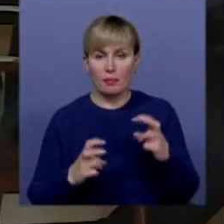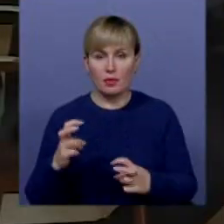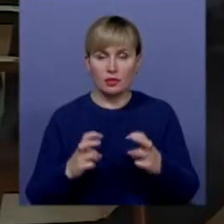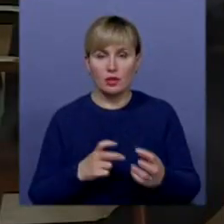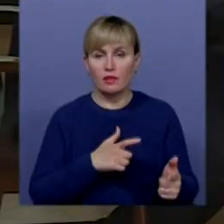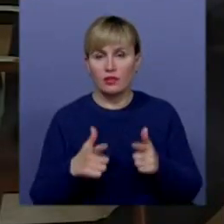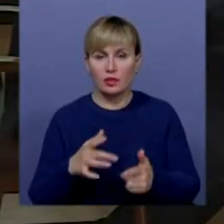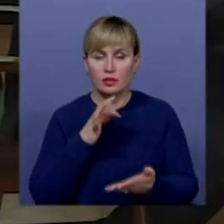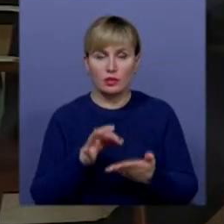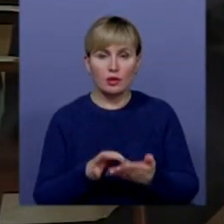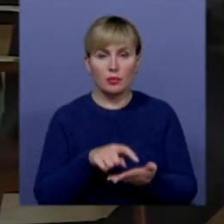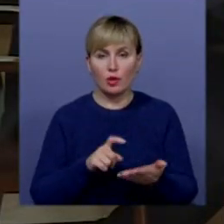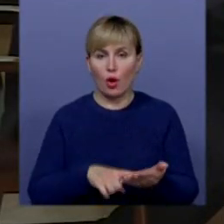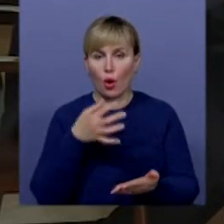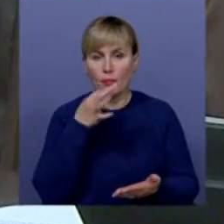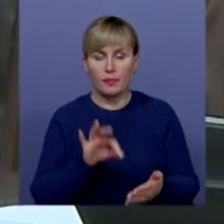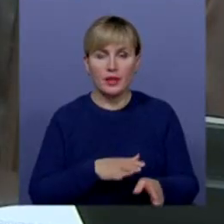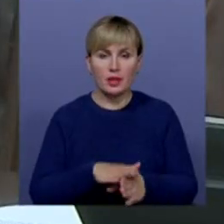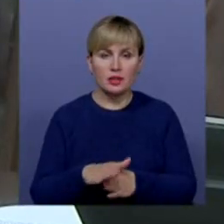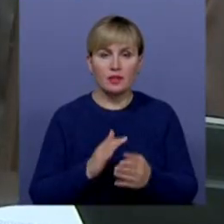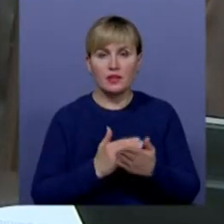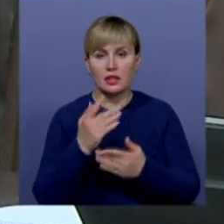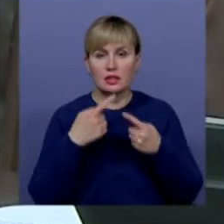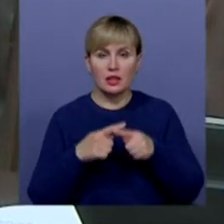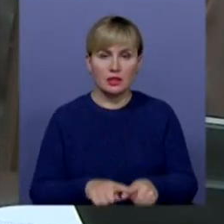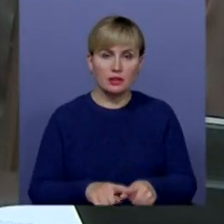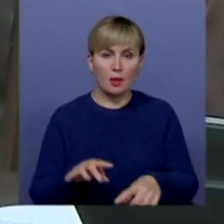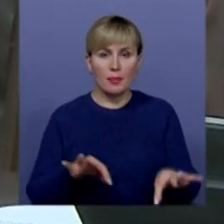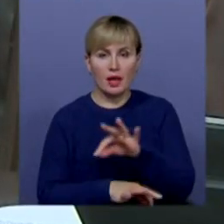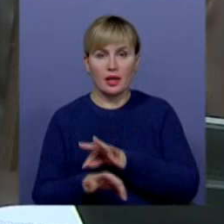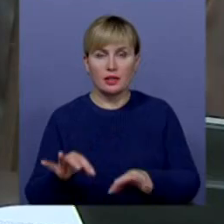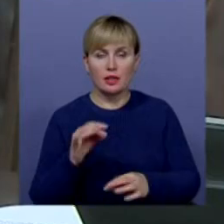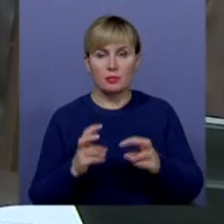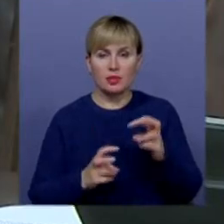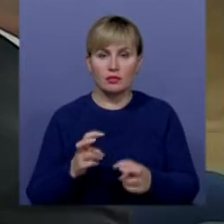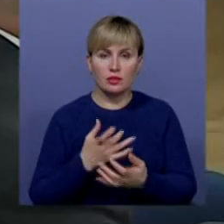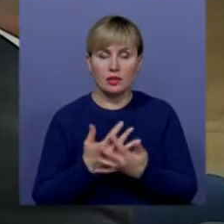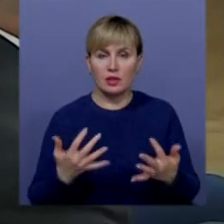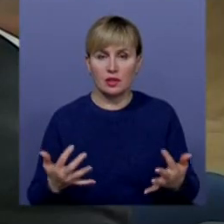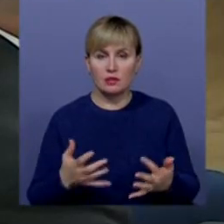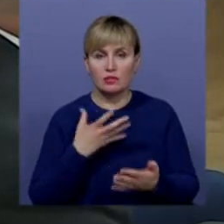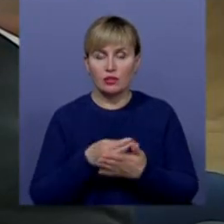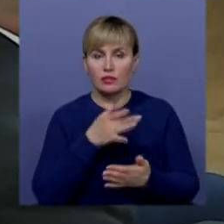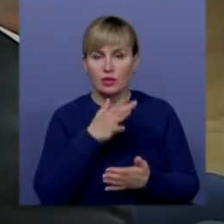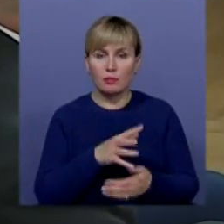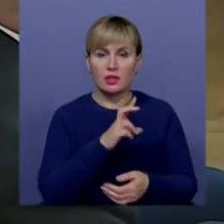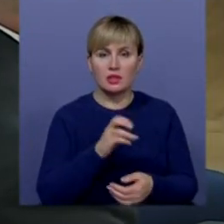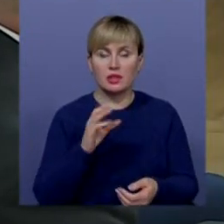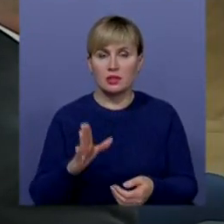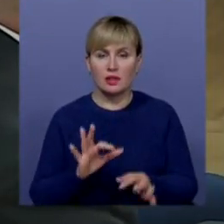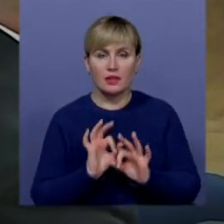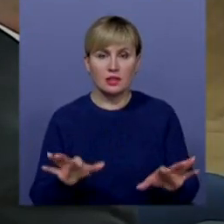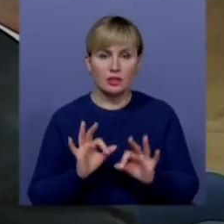выразили готовность поделиться опытом реализации высокотехнологичных проектов и производства продукции. В свою очередь, Бахтин Сагентаев